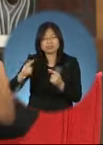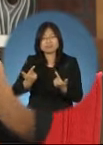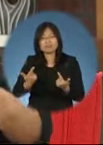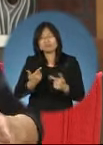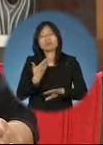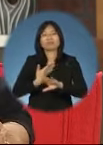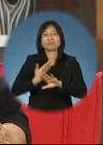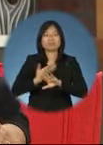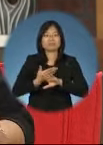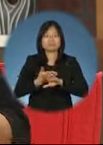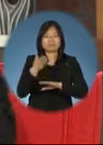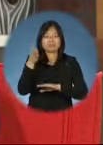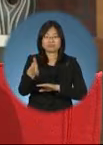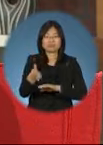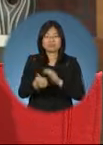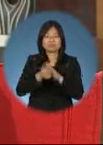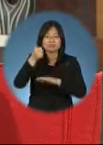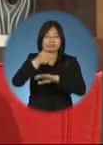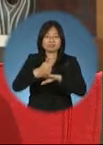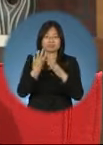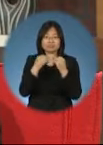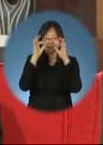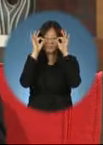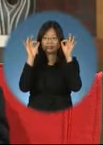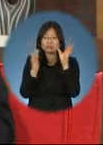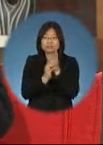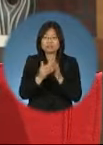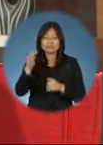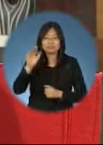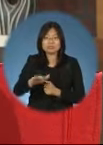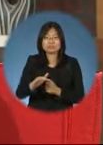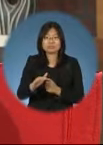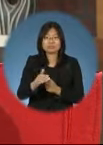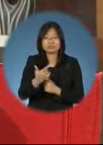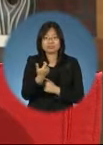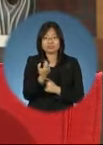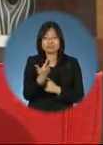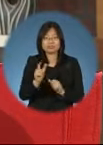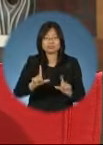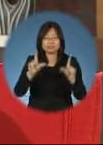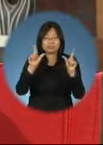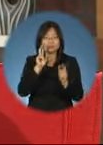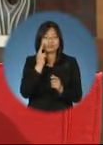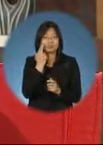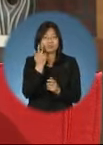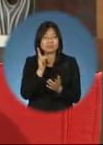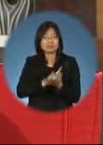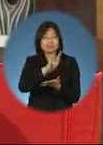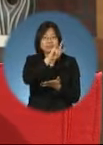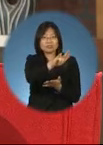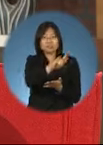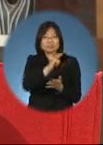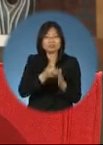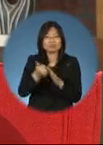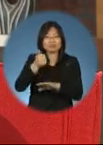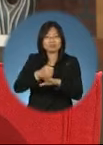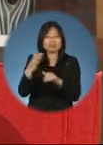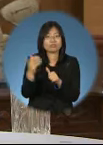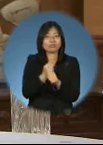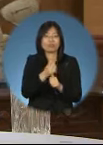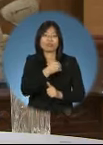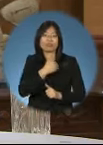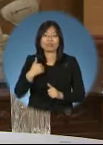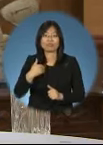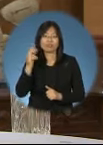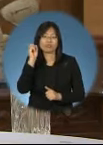다른 분야에서 성공할 수 있는 그게 많이 보였지만 66년도에 미국 갔으면 성공할 수 있는 거 잡을 수 있잖아요. 그때